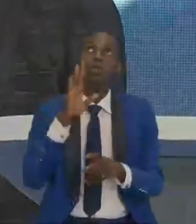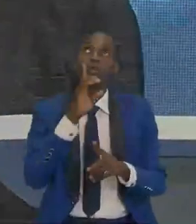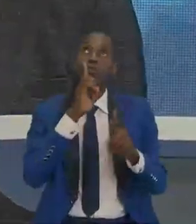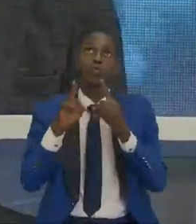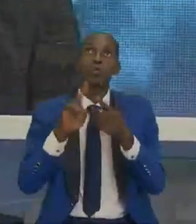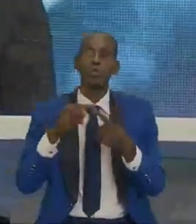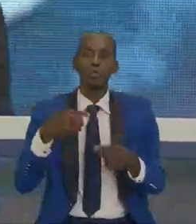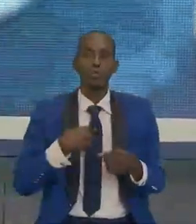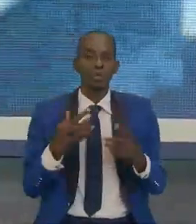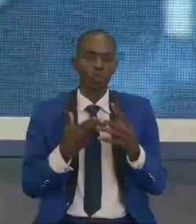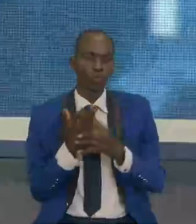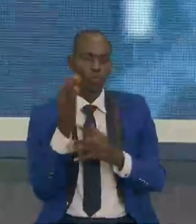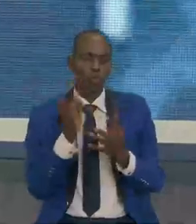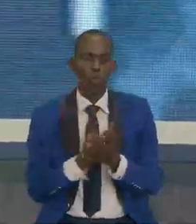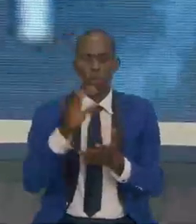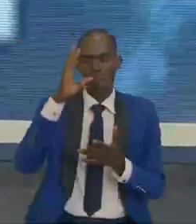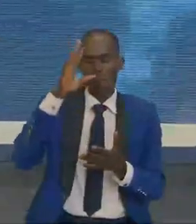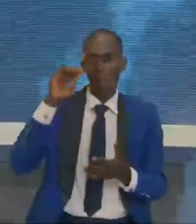au travers de cet homme-là.